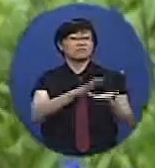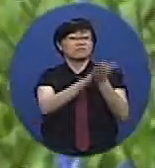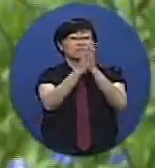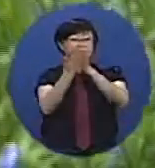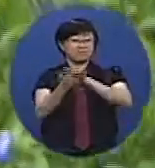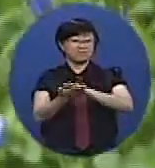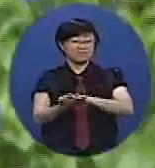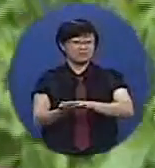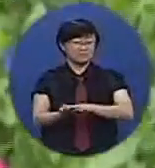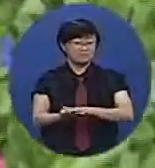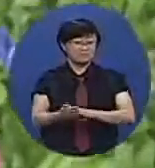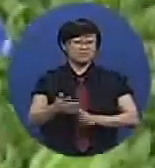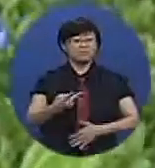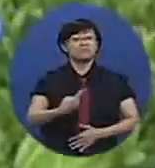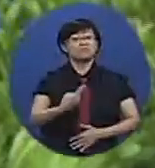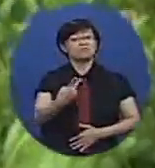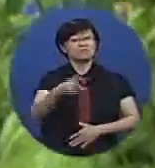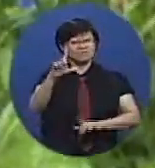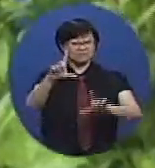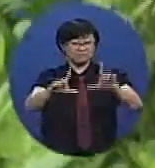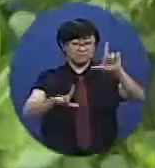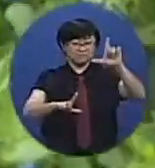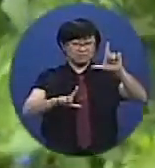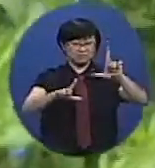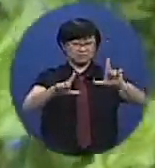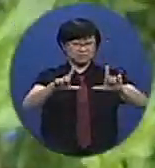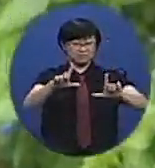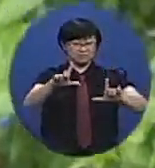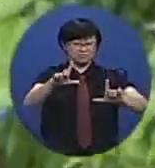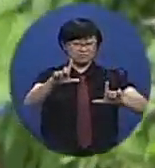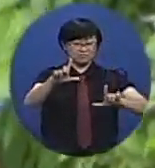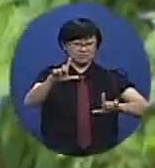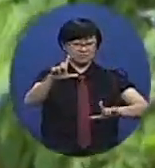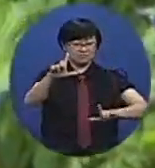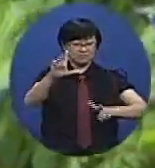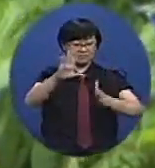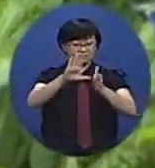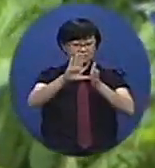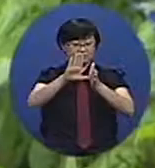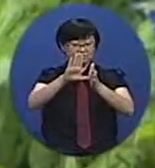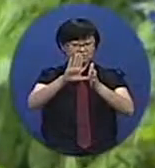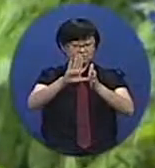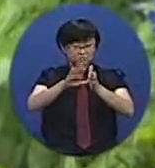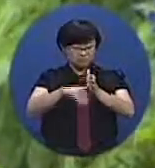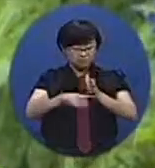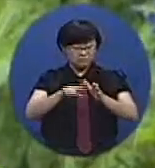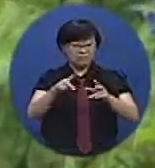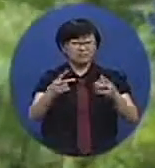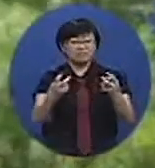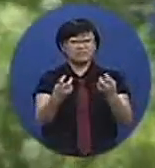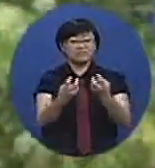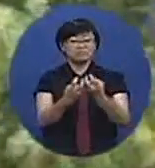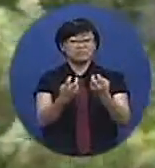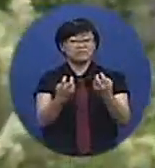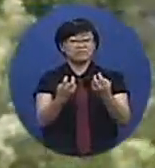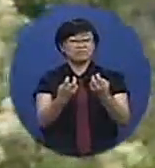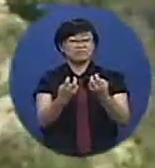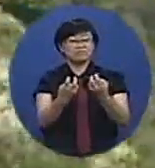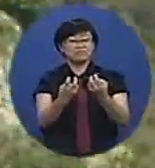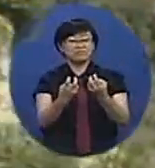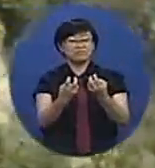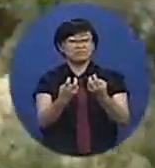서로가 변해버린 우리의 모습에 그때는 어떻게